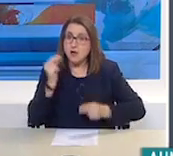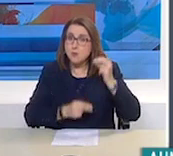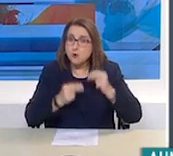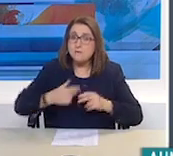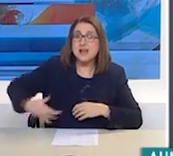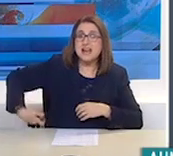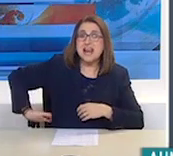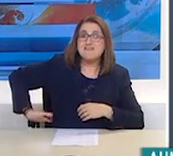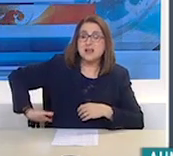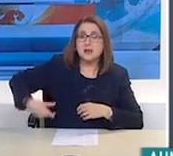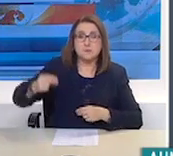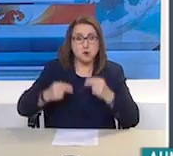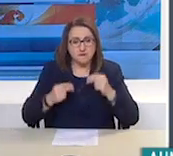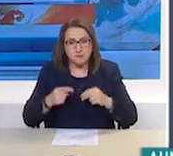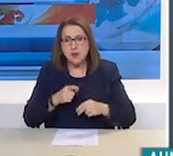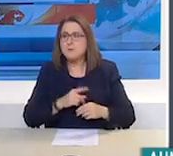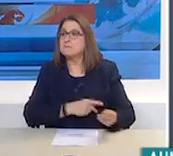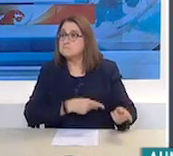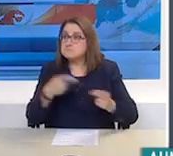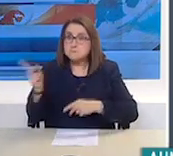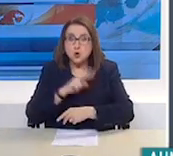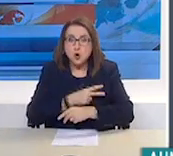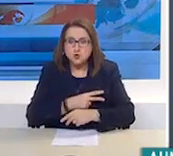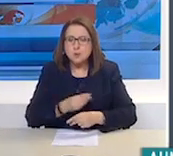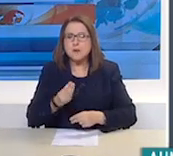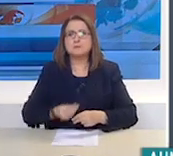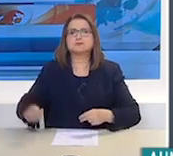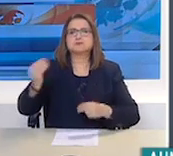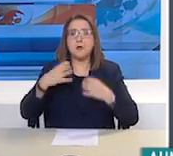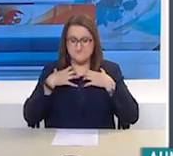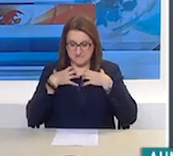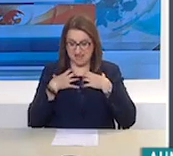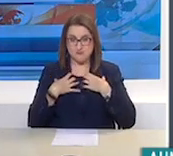ανεπάρκεια της ασθενούς χειροτέρεψε μέσα στο νοσοκομείο, παρουσίασε αμφωτερόπλευρη